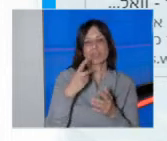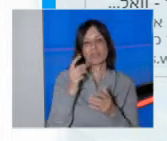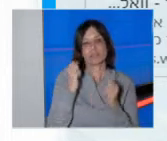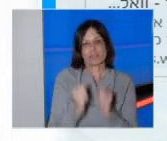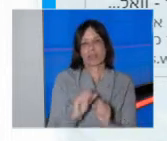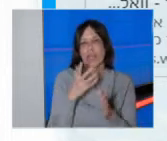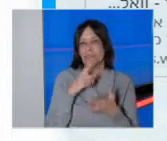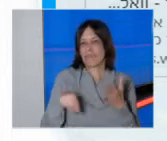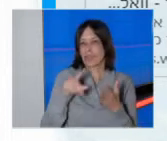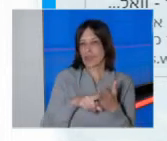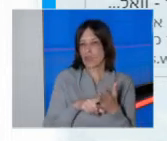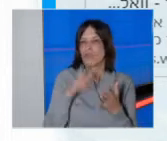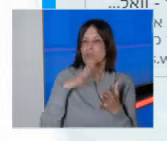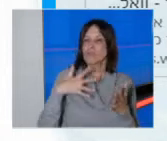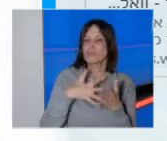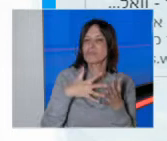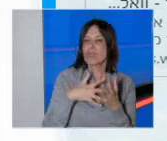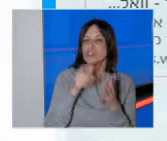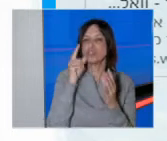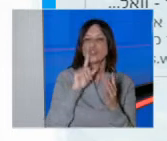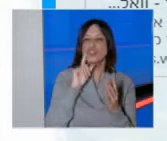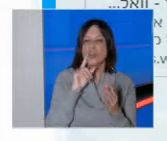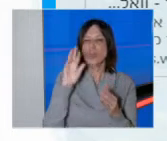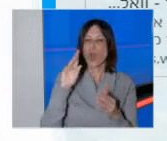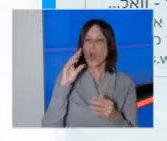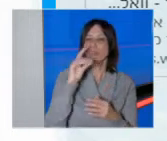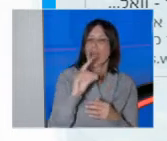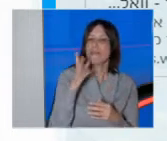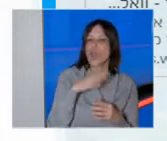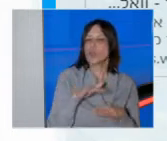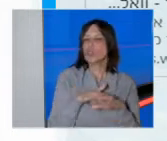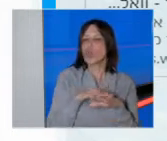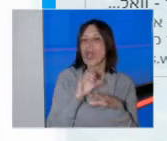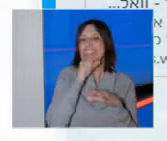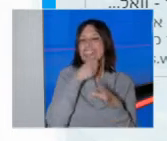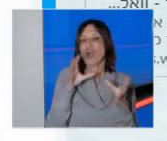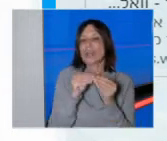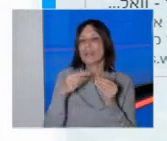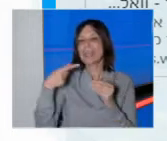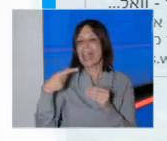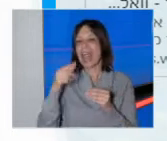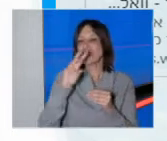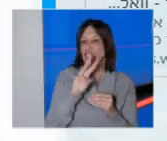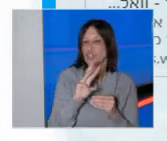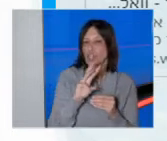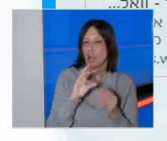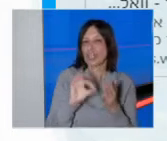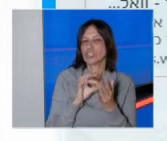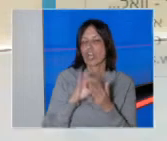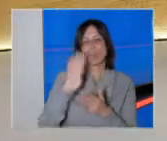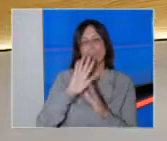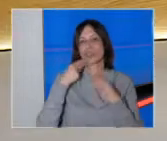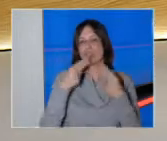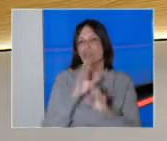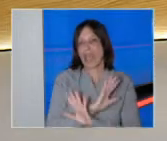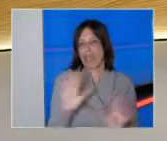עוד בבורסת השמות שנבחנת רון דרמר, ואפילו סולחה היסטורית עם גלעד שרון. לשכת נתניהו, אין תגובה.